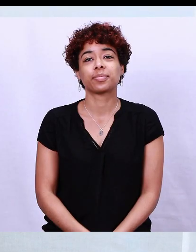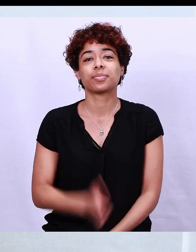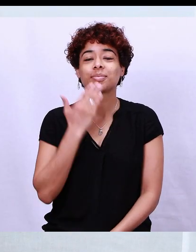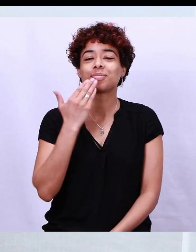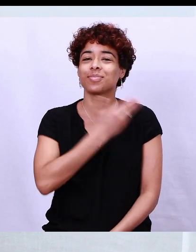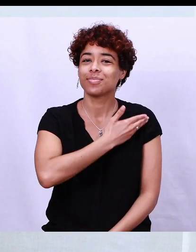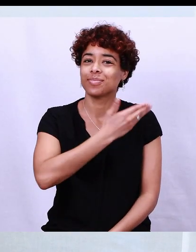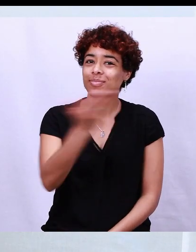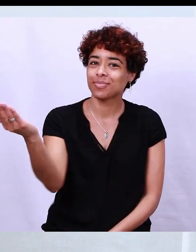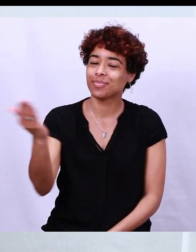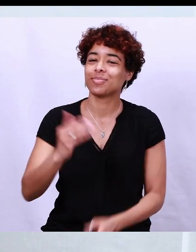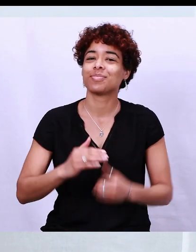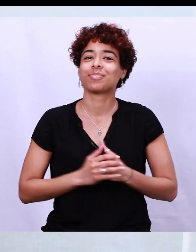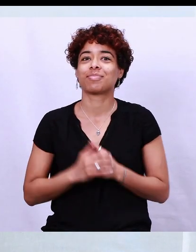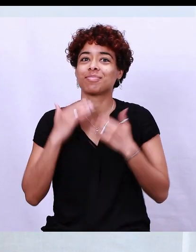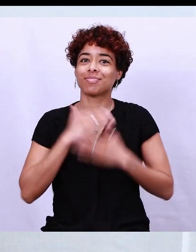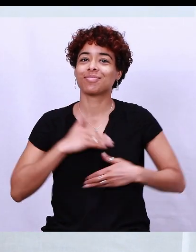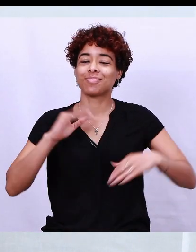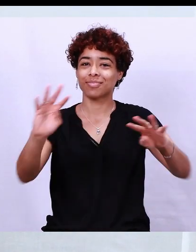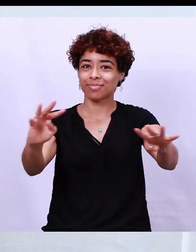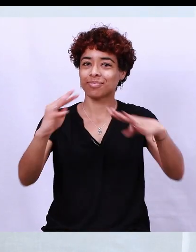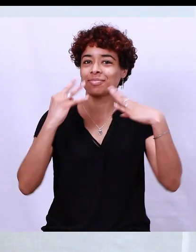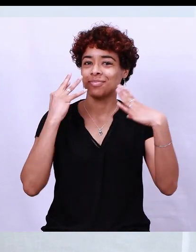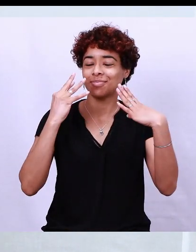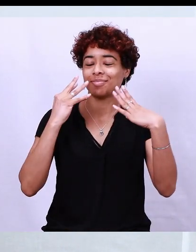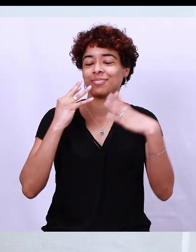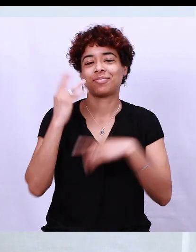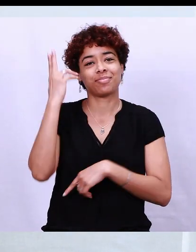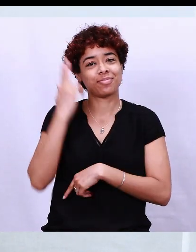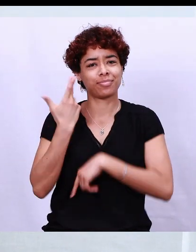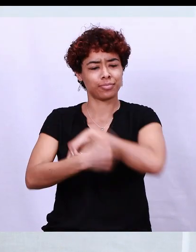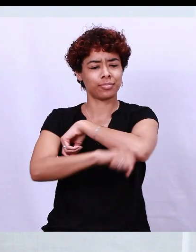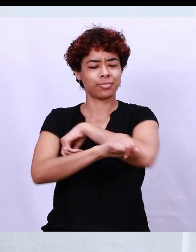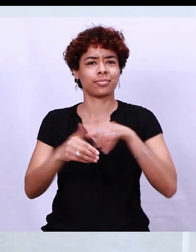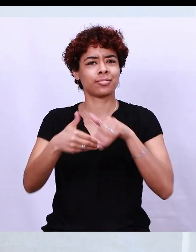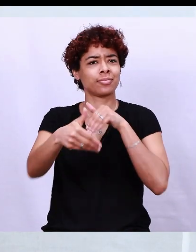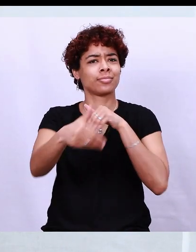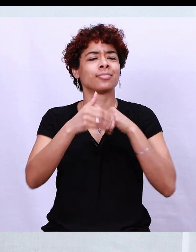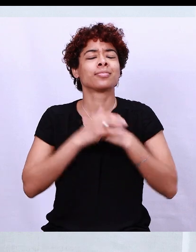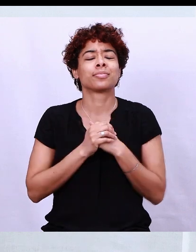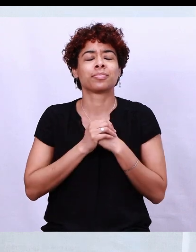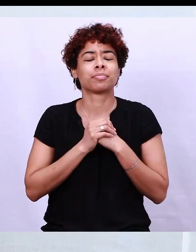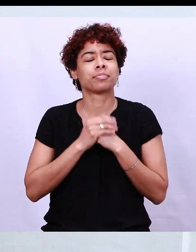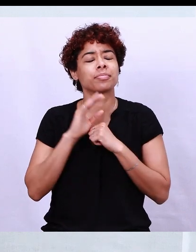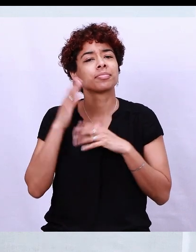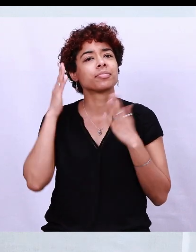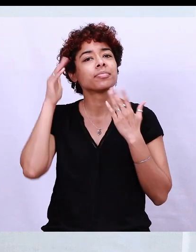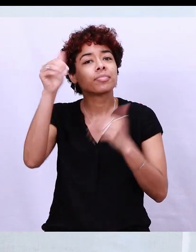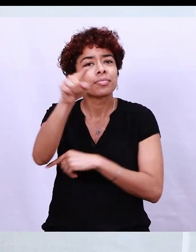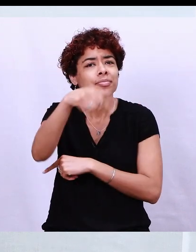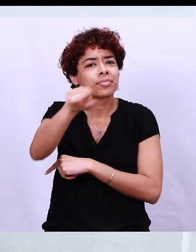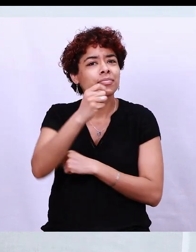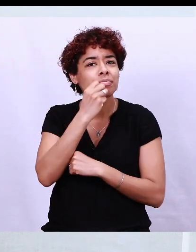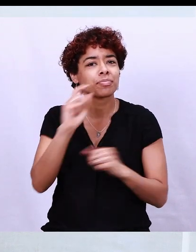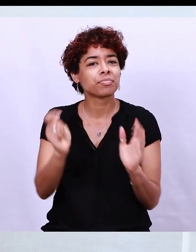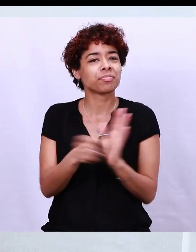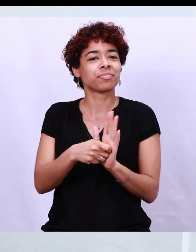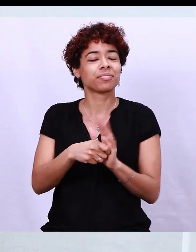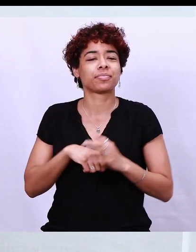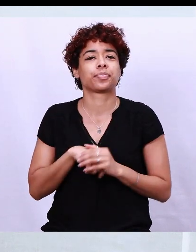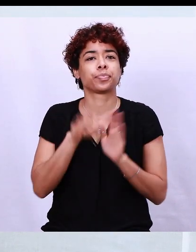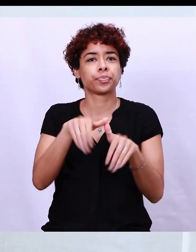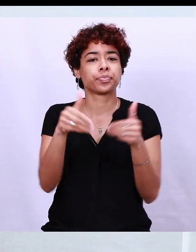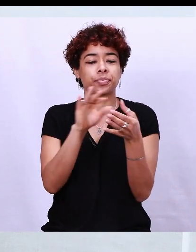Eh bien, bonjour à tous et à toutes. Content de vous retrouver en ce début de semaine. J'espère que vous allez bien par la grâce de Dieu. On continue notre lecture